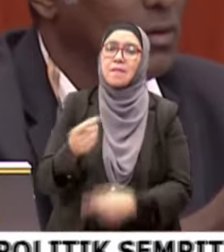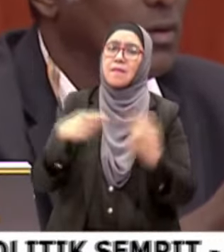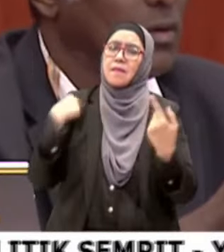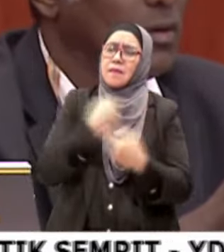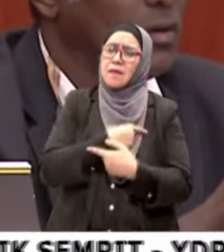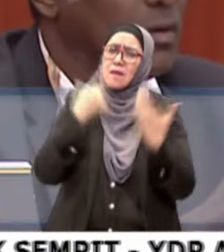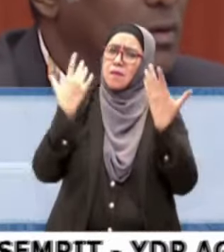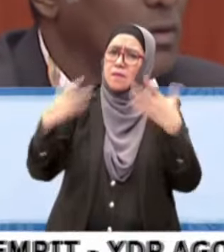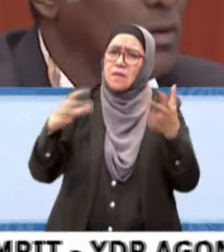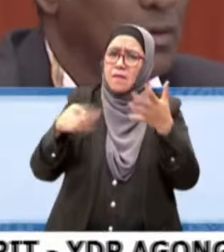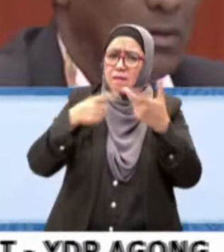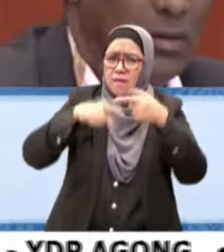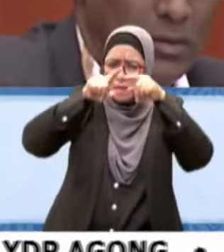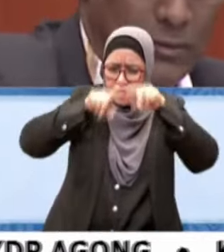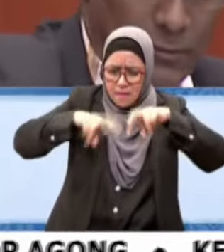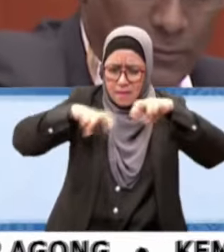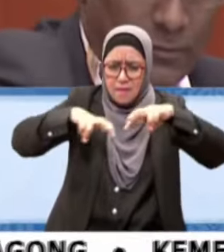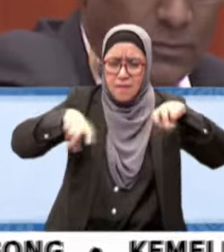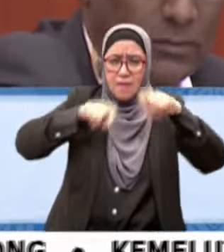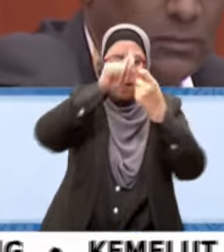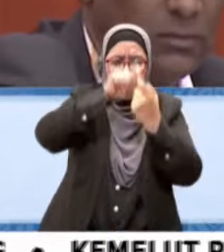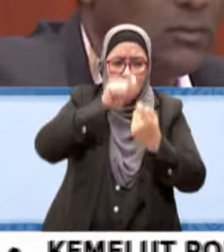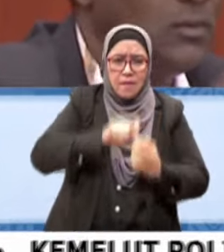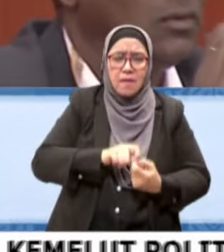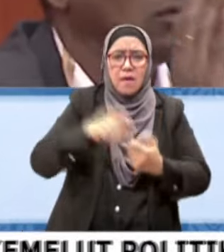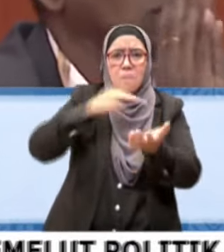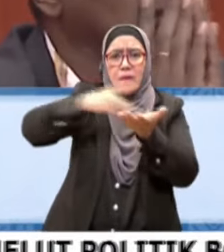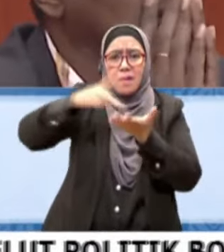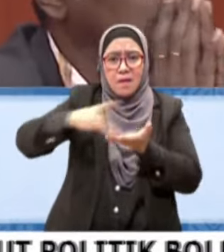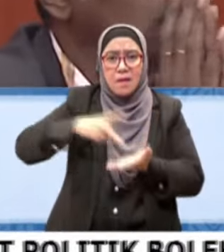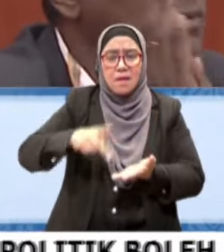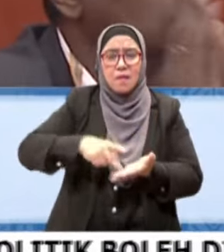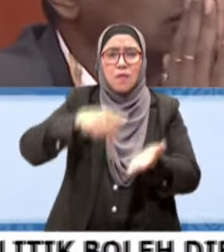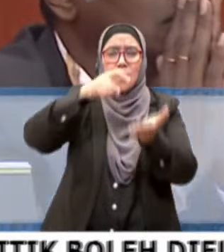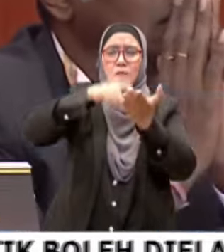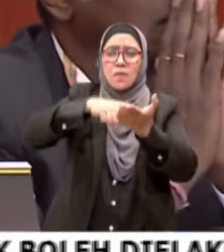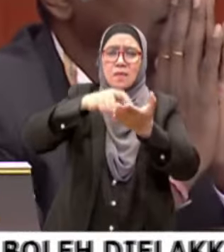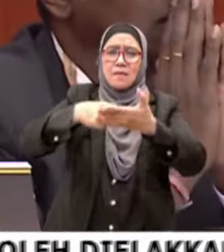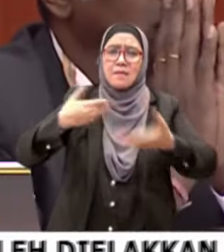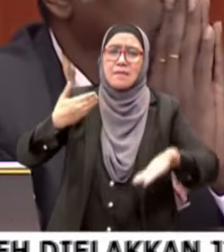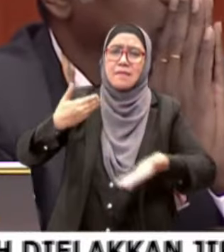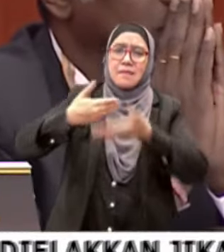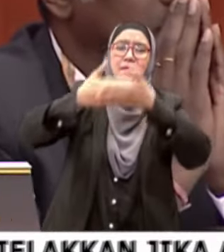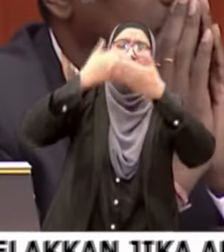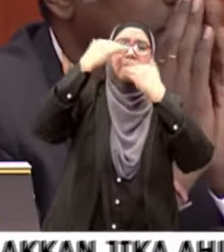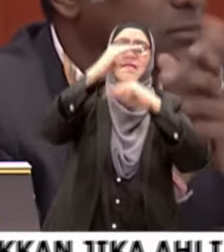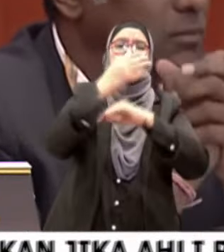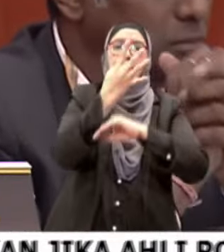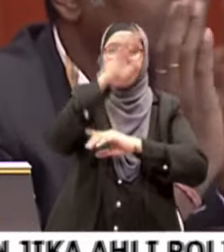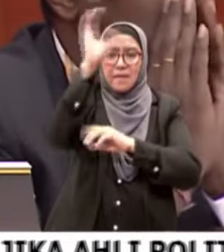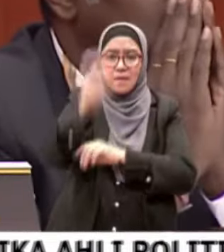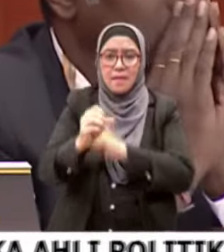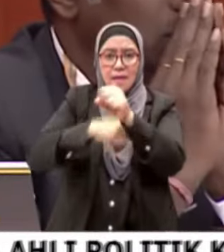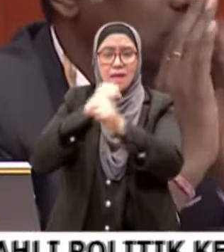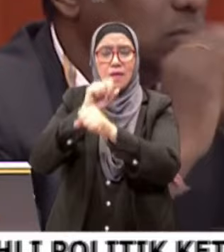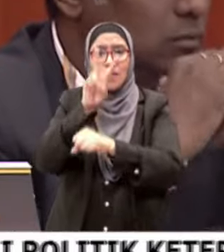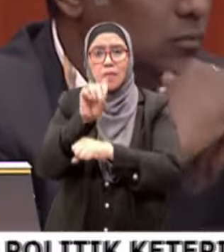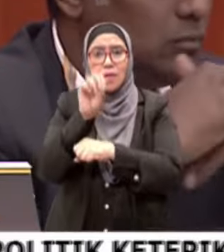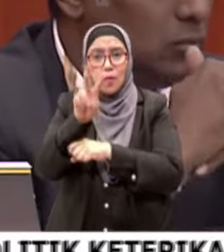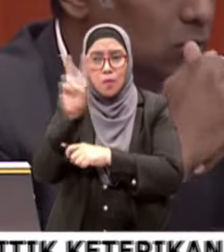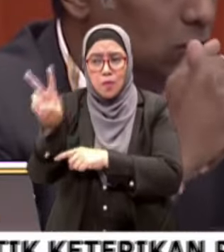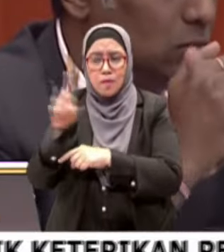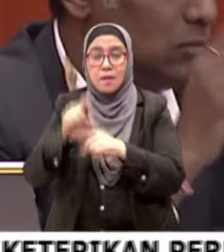penghematan hutang bertanding dengan hasil dalam mencegah 14 protus pada Tahun 2022 tahun ini